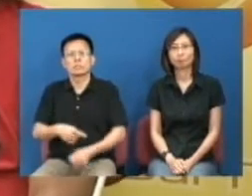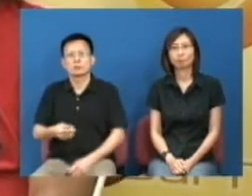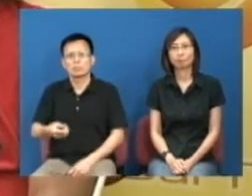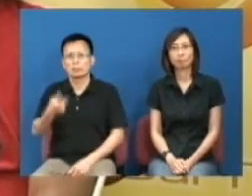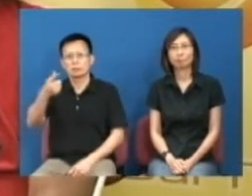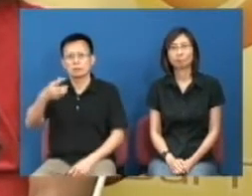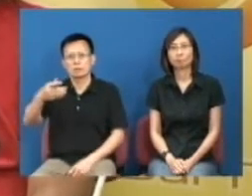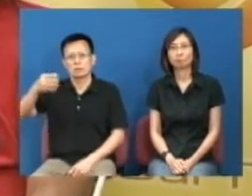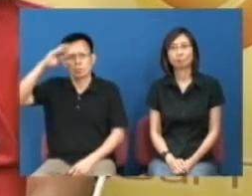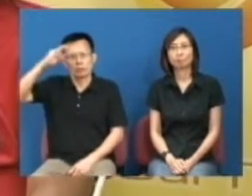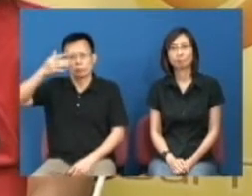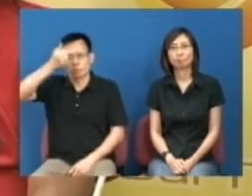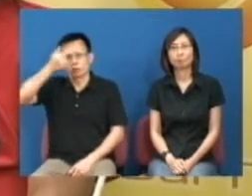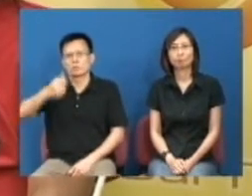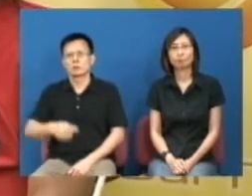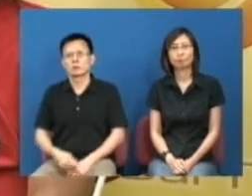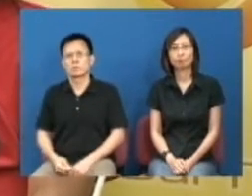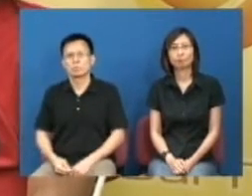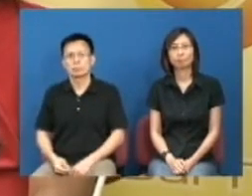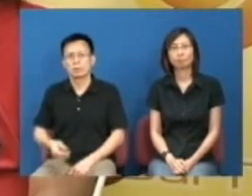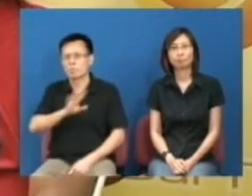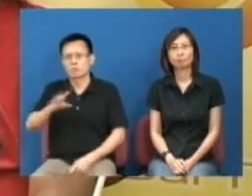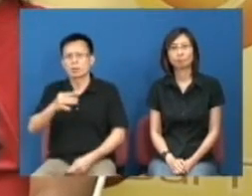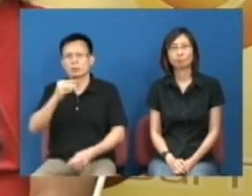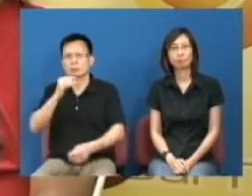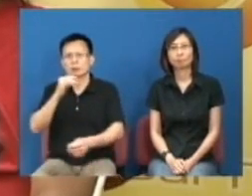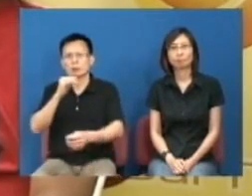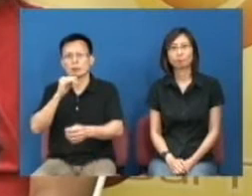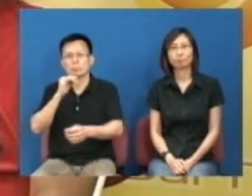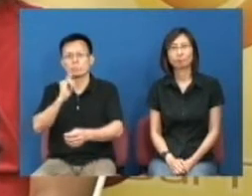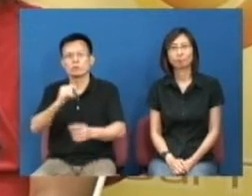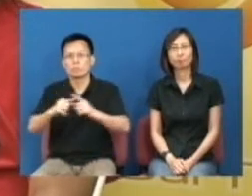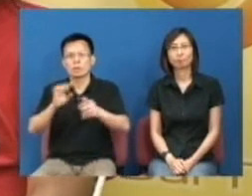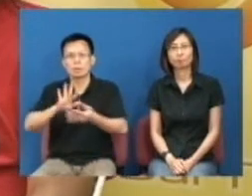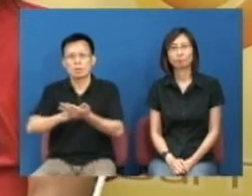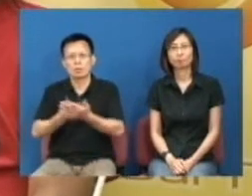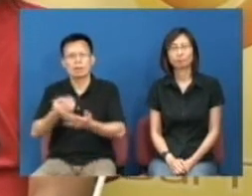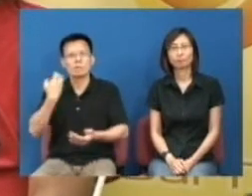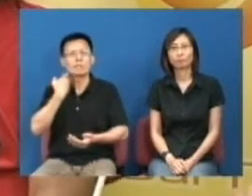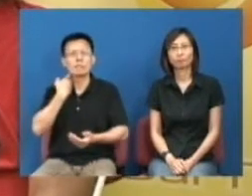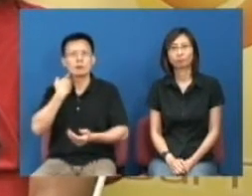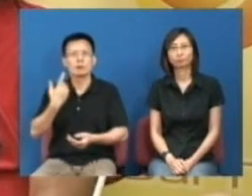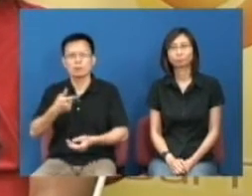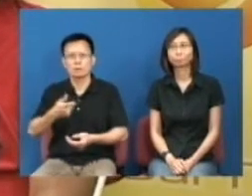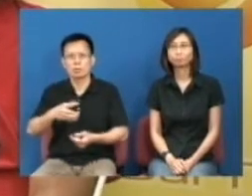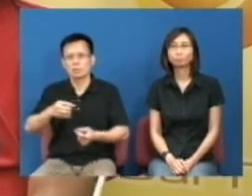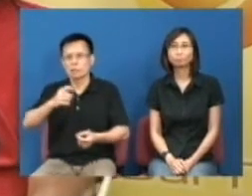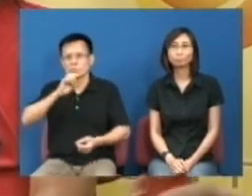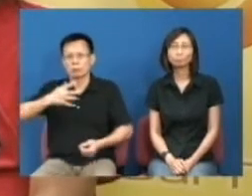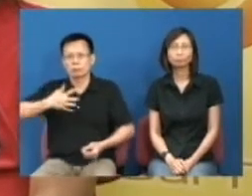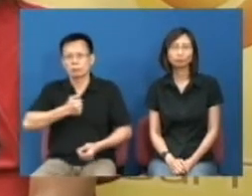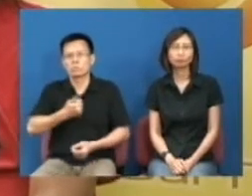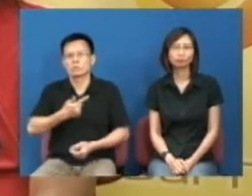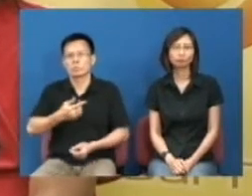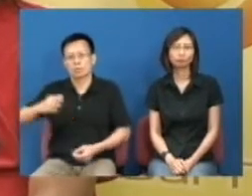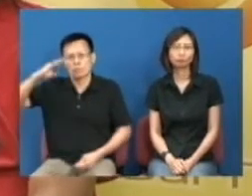水㗎啦，係咪？即係佢未必係一個壞人，但係剛愎自用就好清楚。即係佢覺得佢係有絕對嘅權力，佢覺得。警察